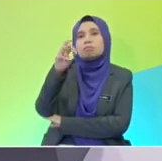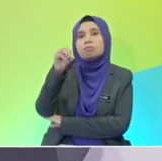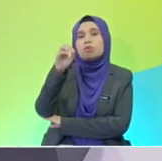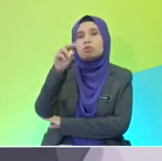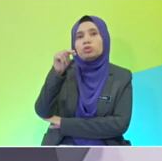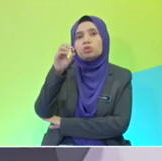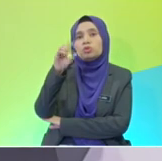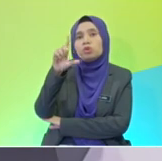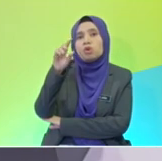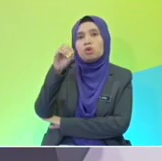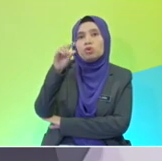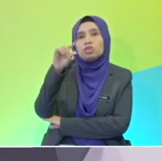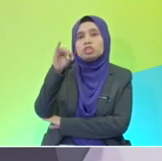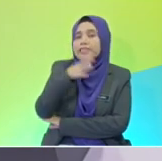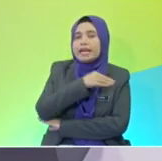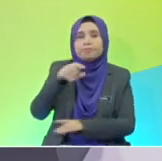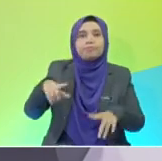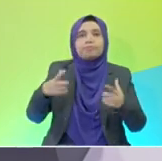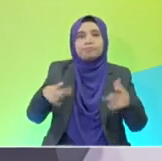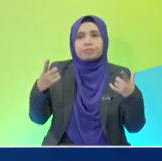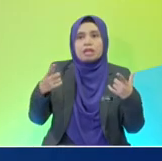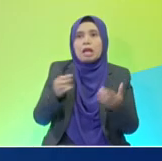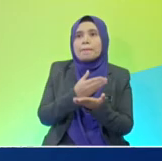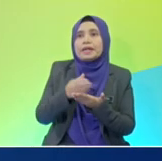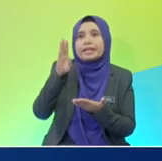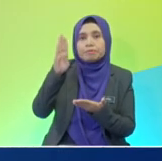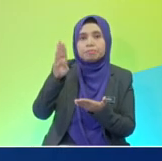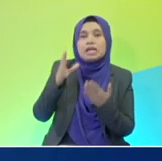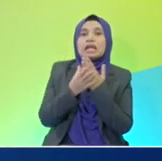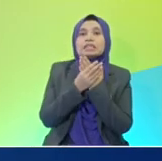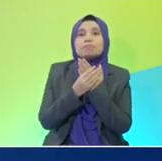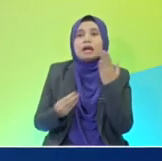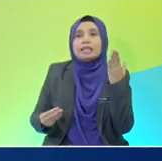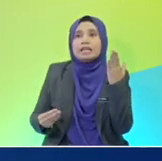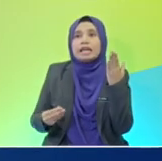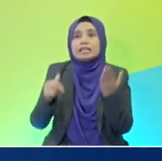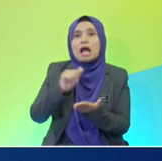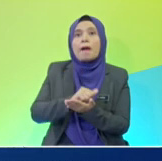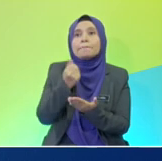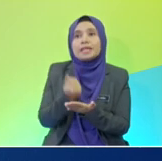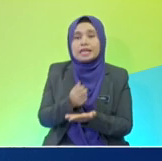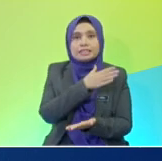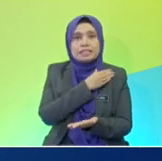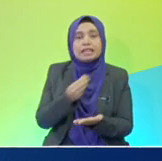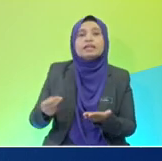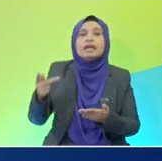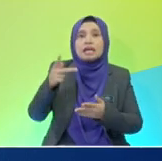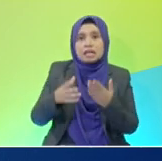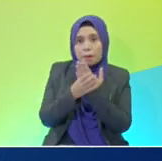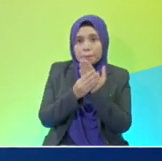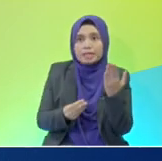kemudian bahagian di pula adalah kemahiran mengaplikasi dan juga kemahiran menganalisis